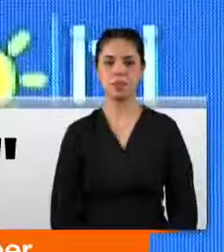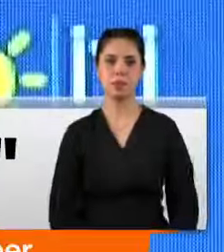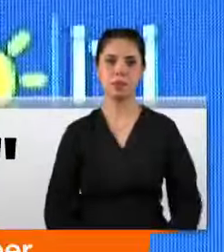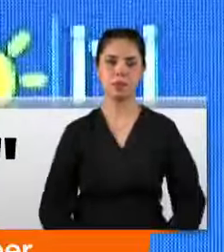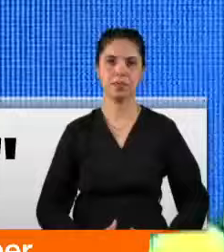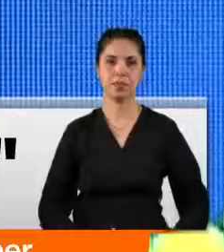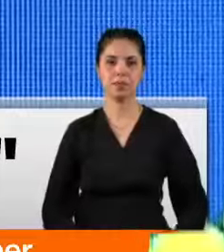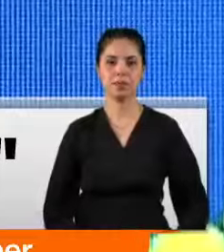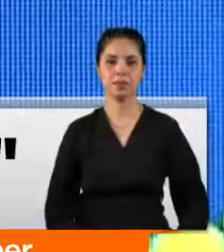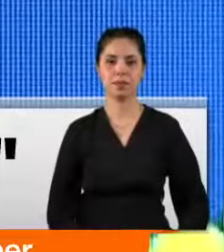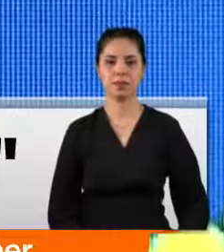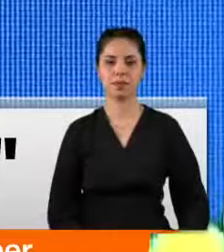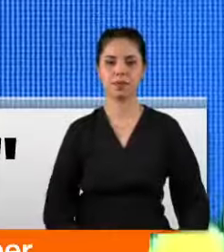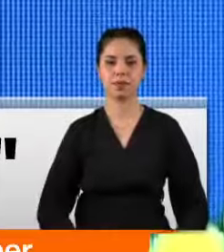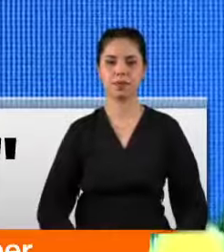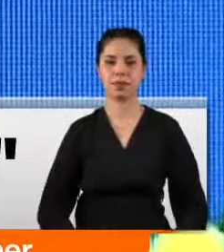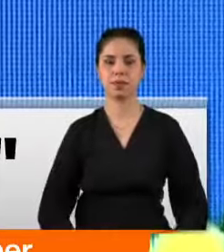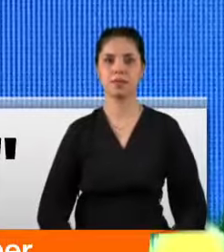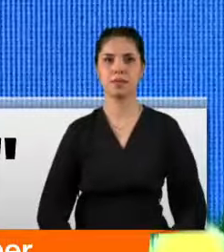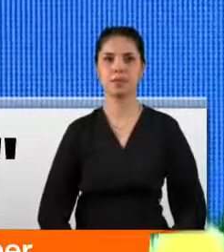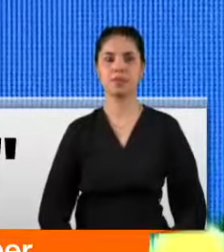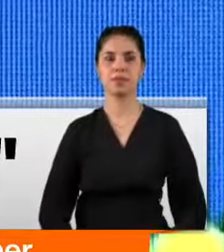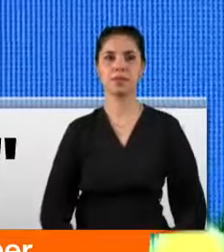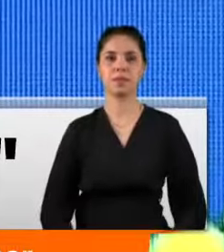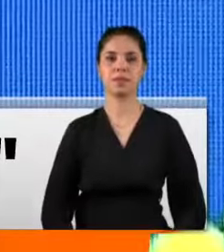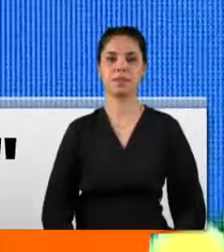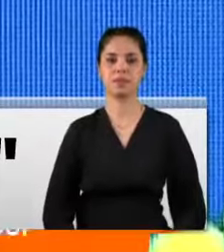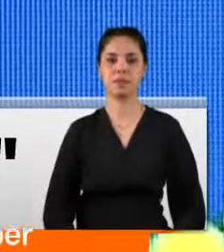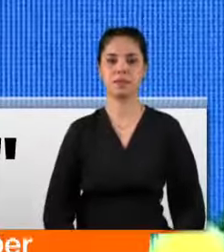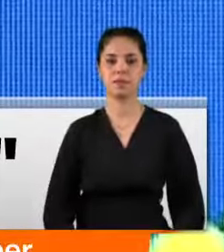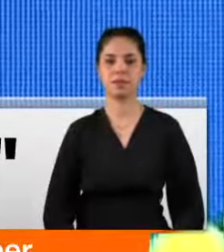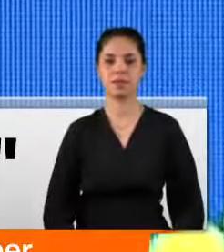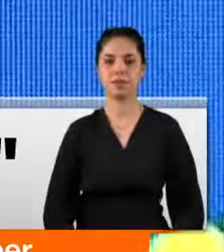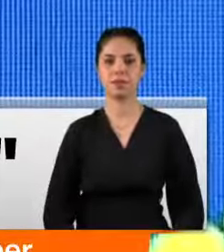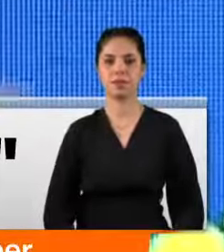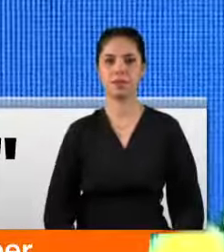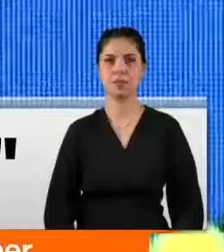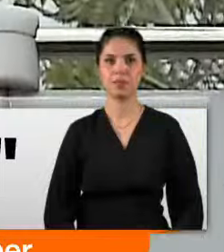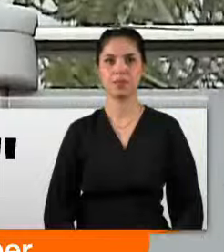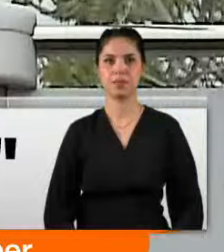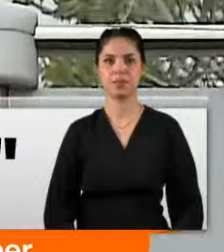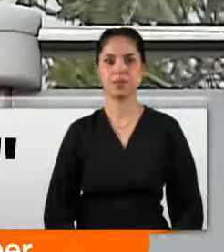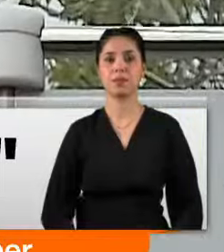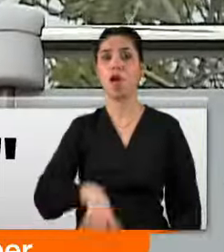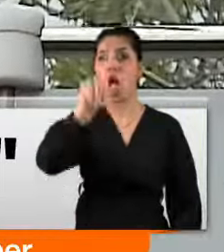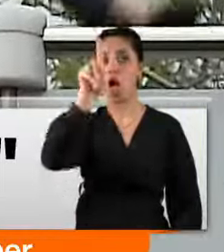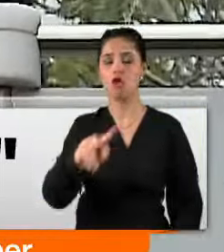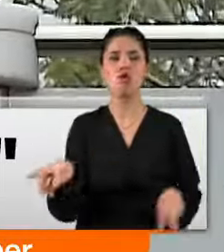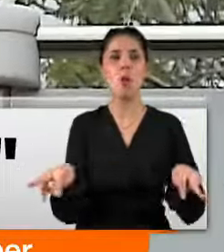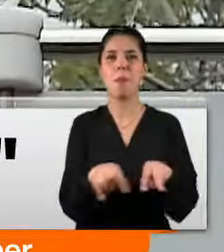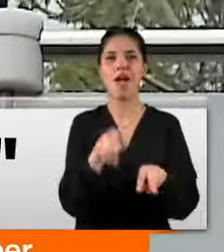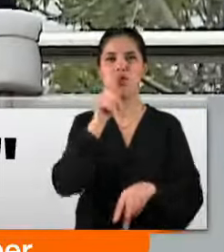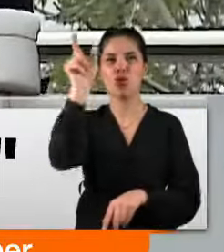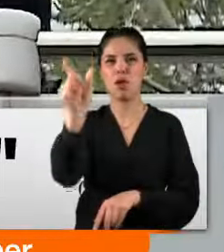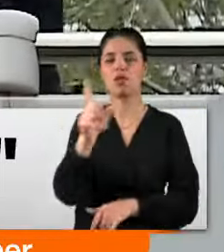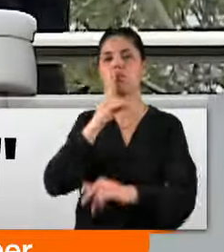Geldiğimiz noktada o artık CHP genel merkezinin ev kölesi olmuştur. Önce Mansur Yavaş'a